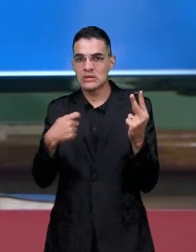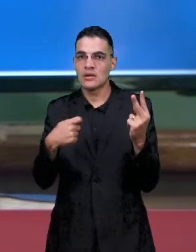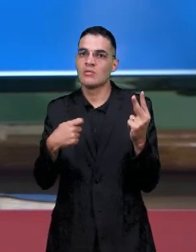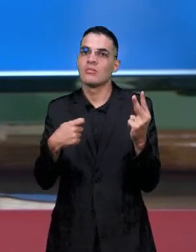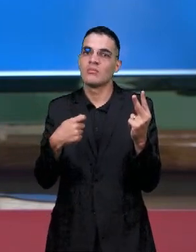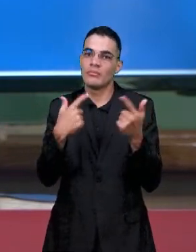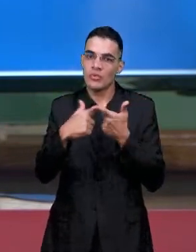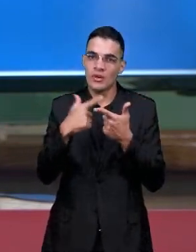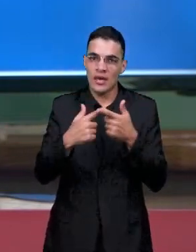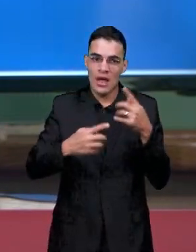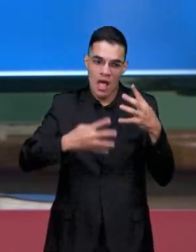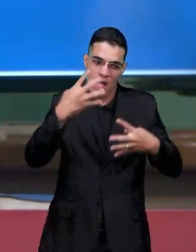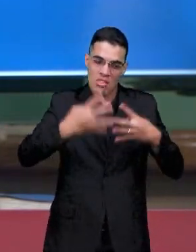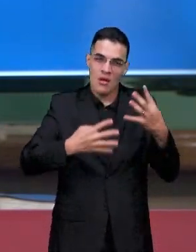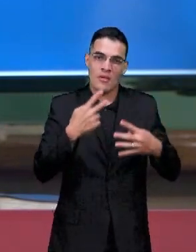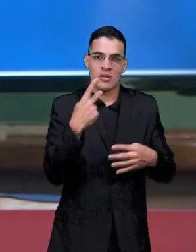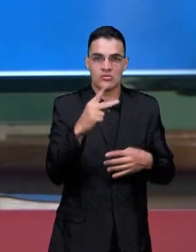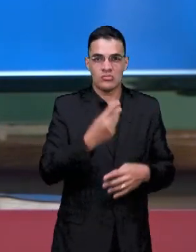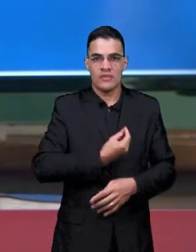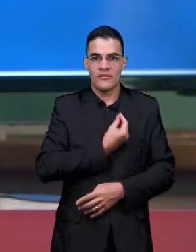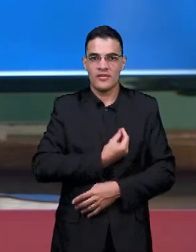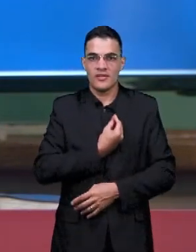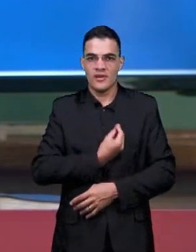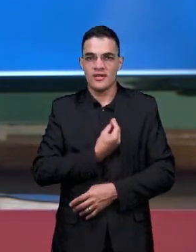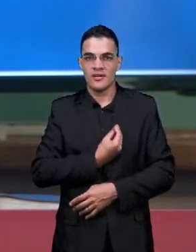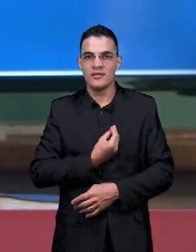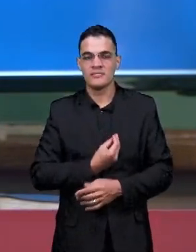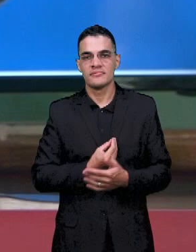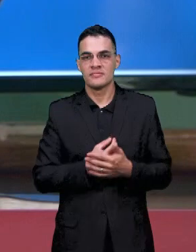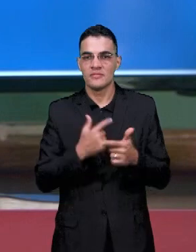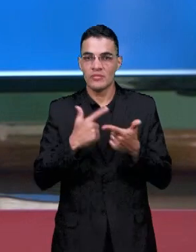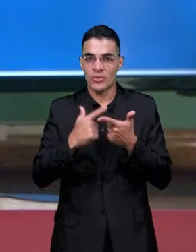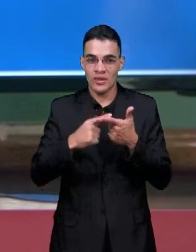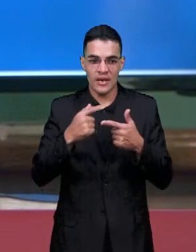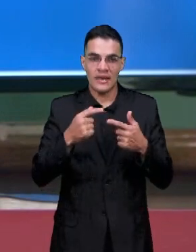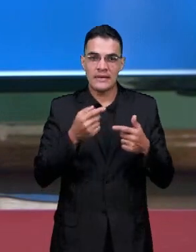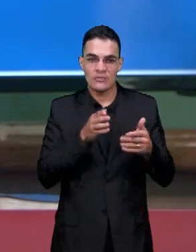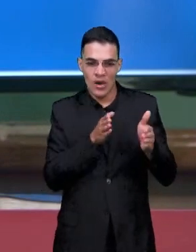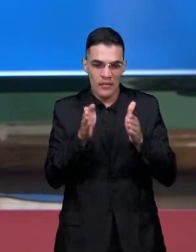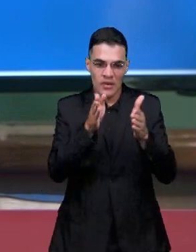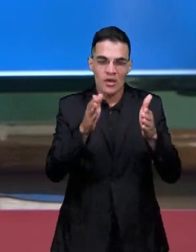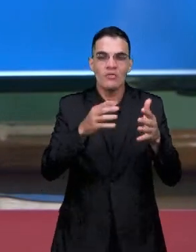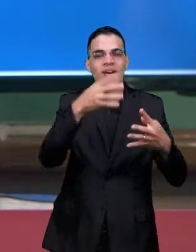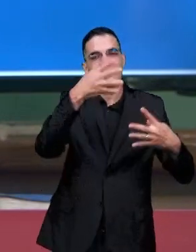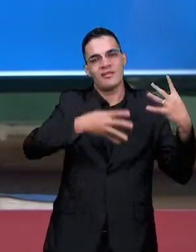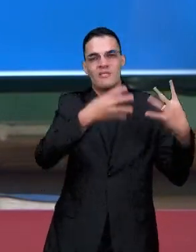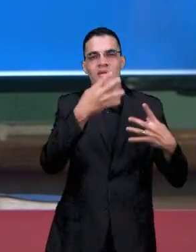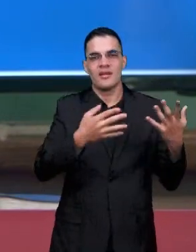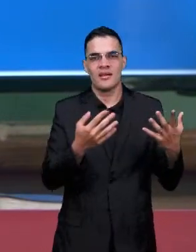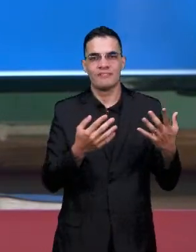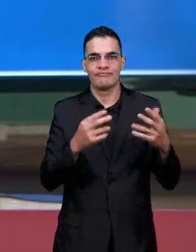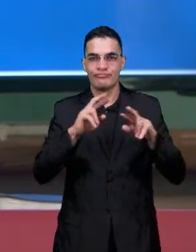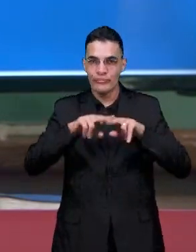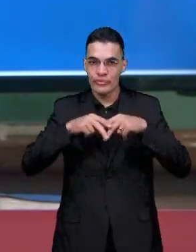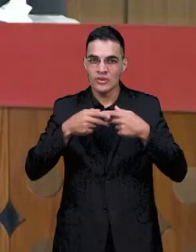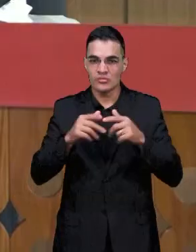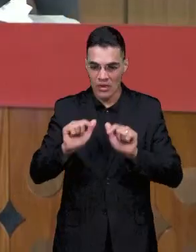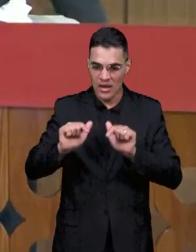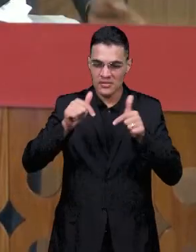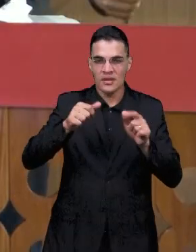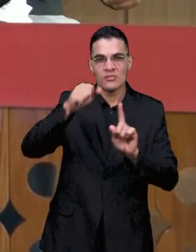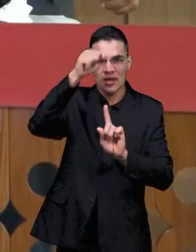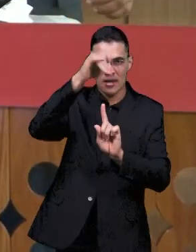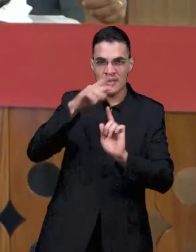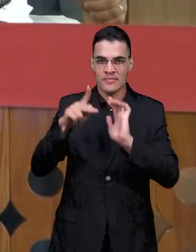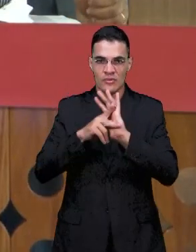сердце было непрощение, и они шли, спотыкаясь на камни. И Господь хочет простить